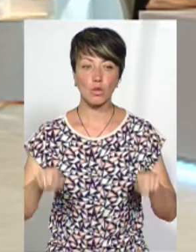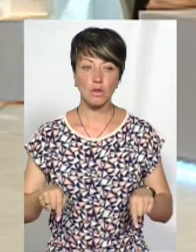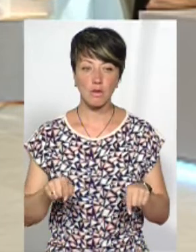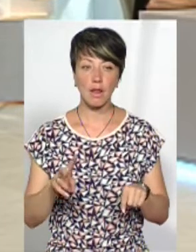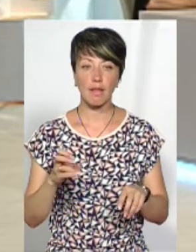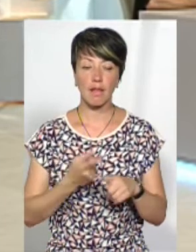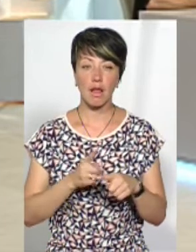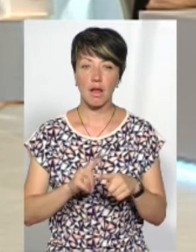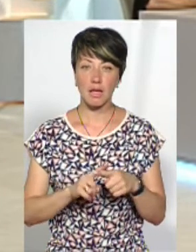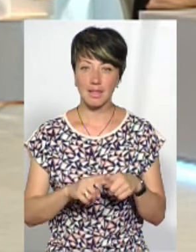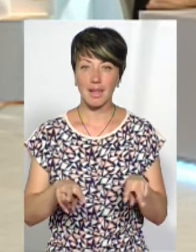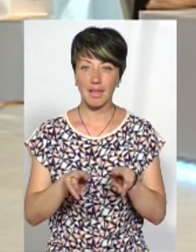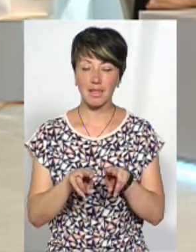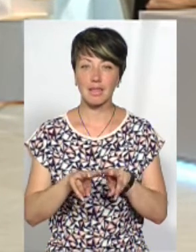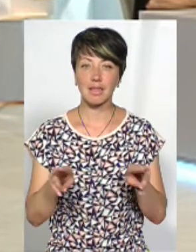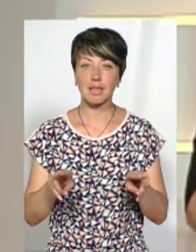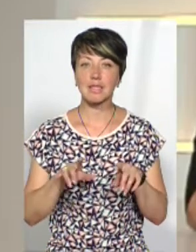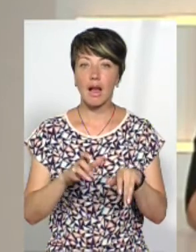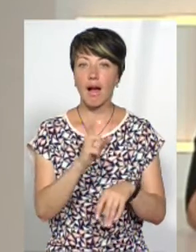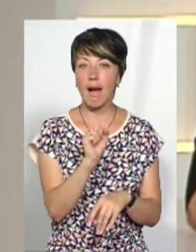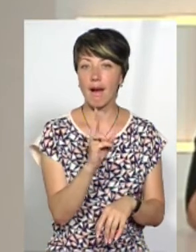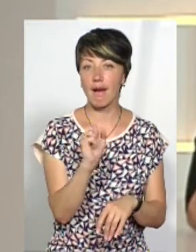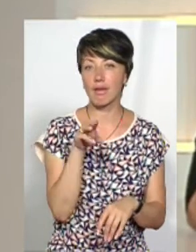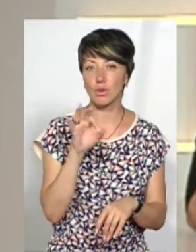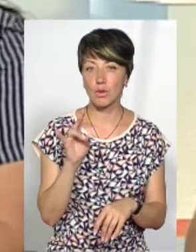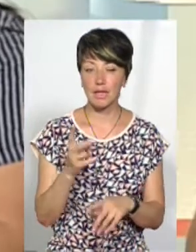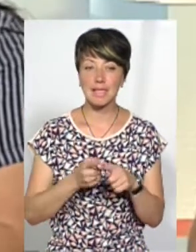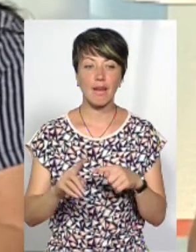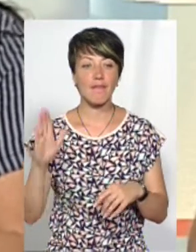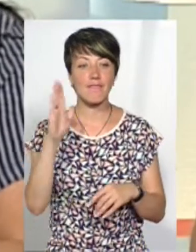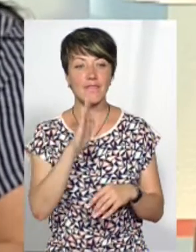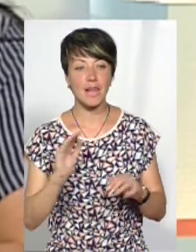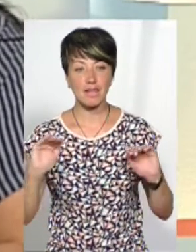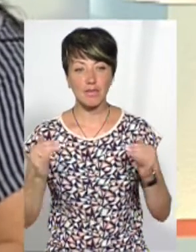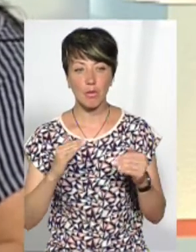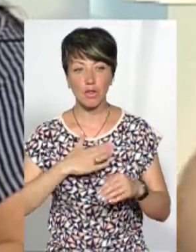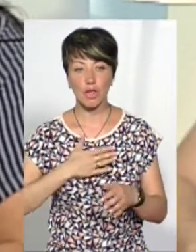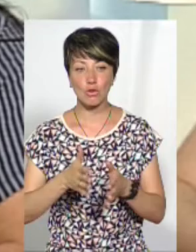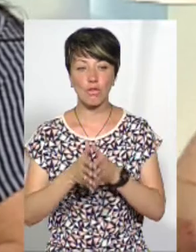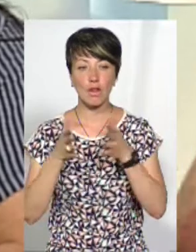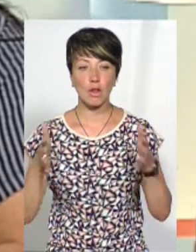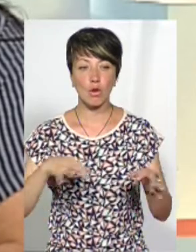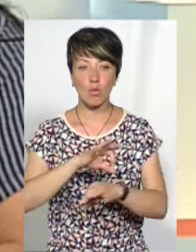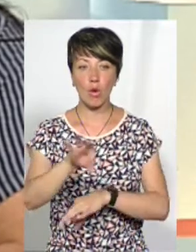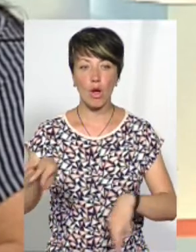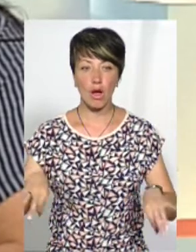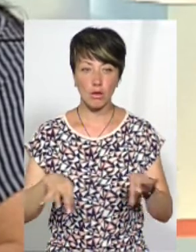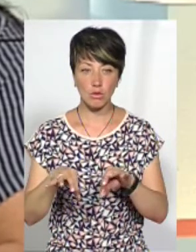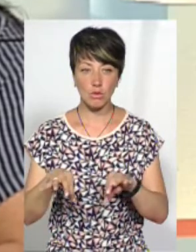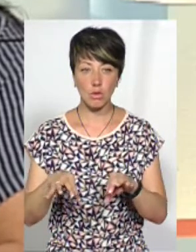на хакатони по соціальному підприємництву. А це таке хакатон? А це у вересні в рамках нашого великого проєкту